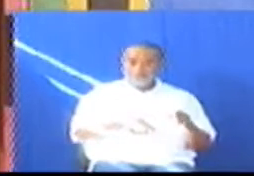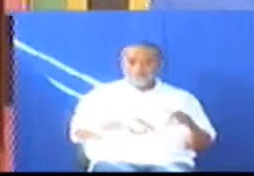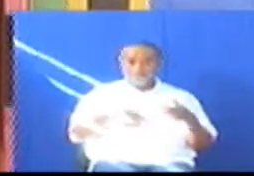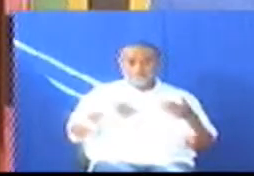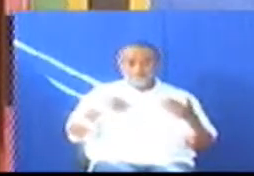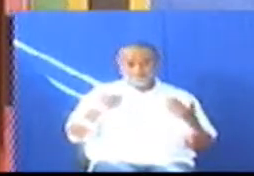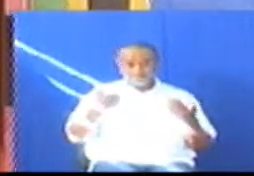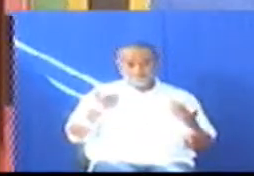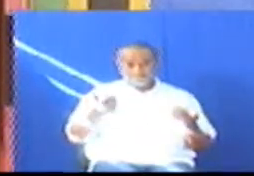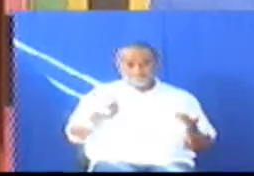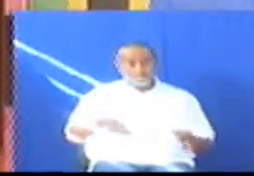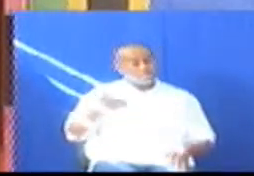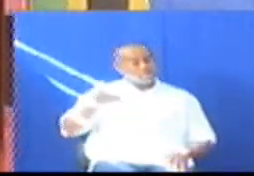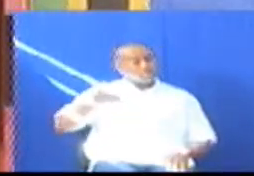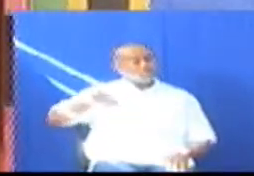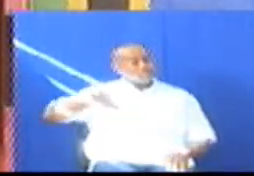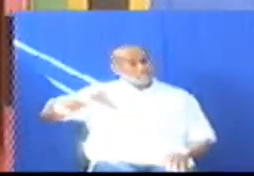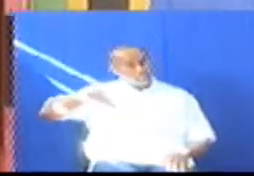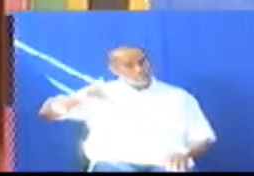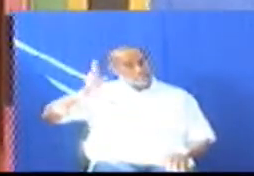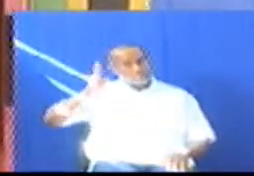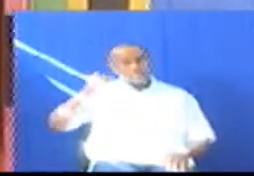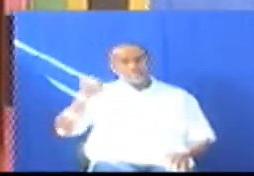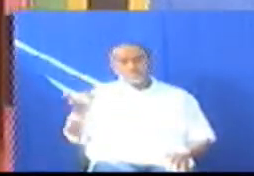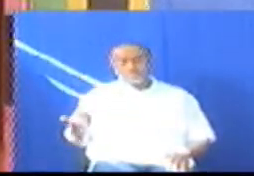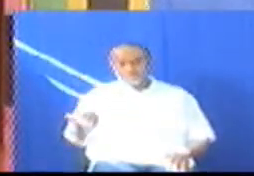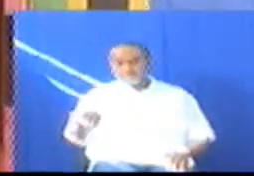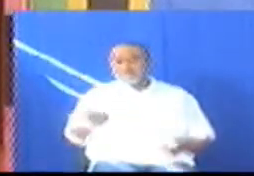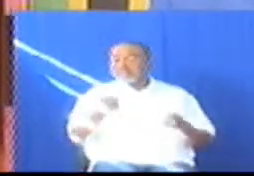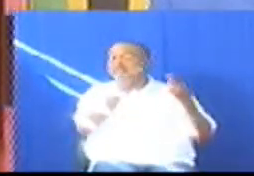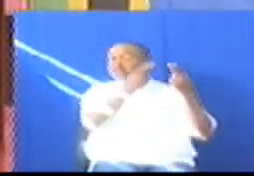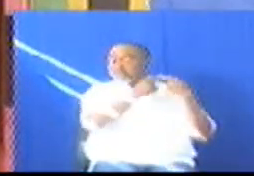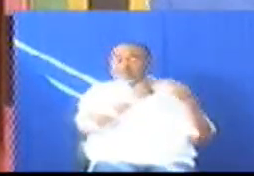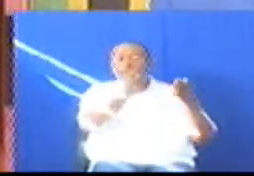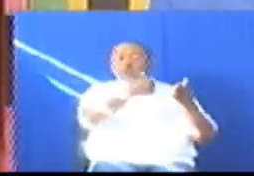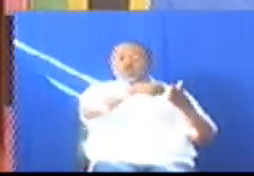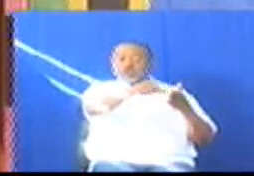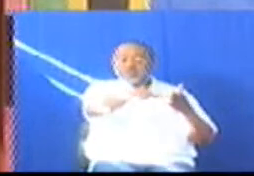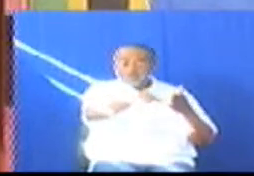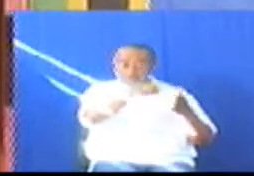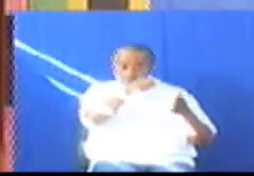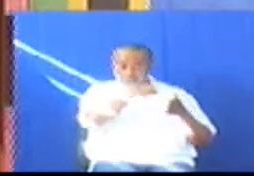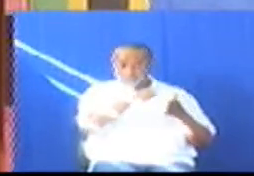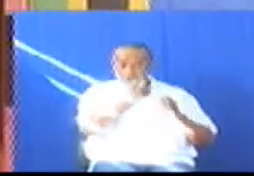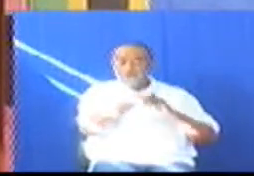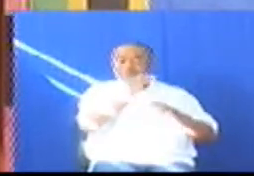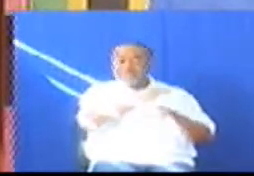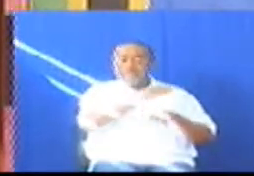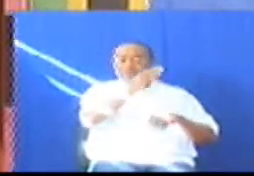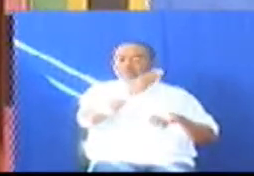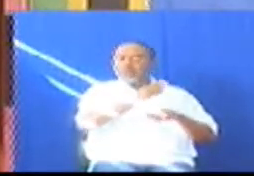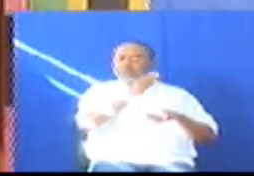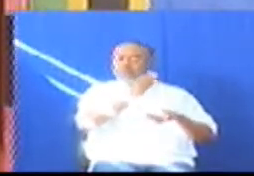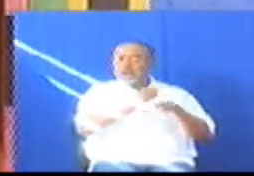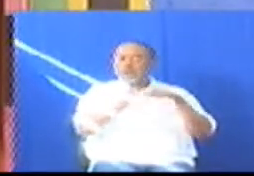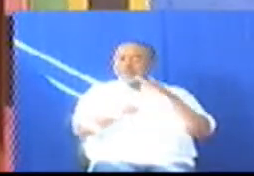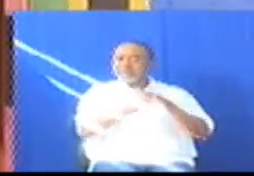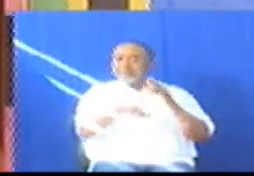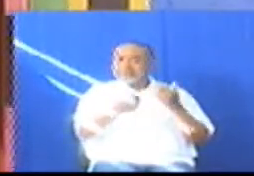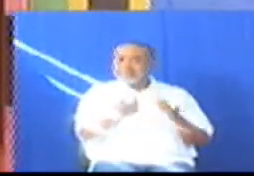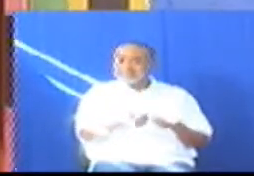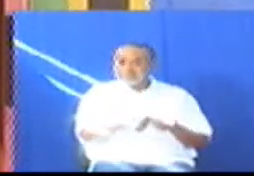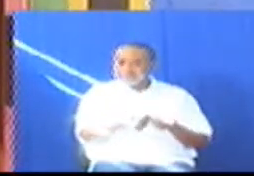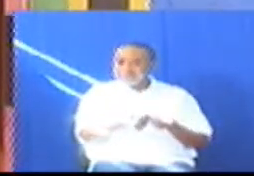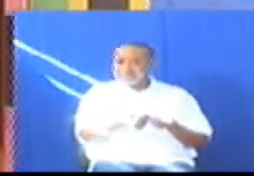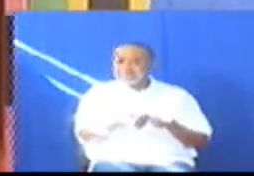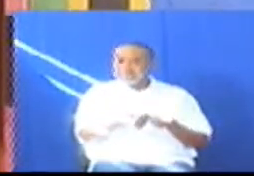serikali itatakiwa kulipa wakandarasi kama hasara ama